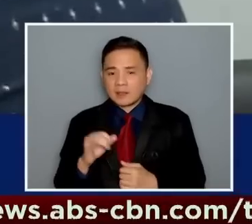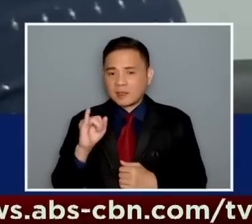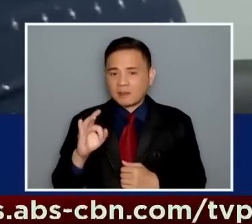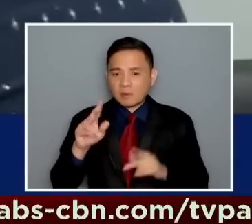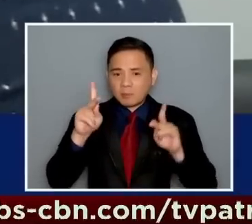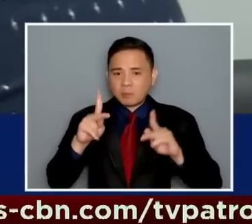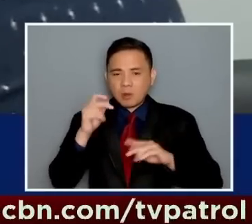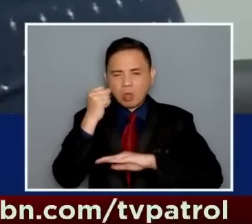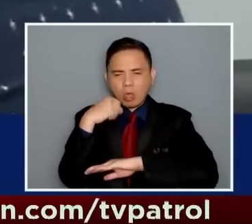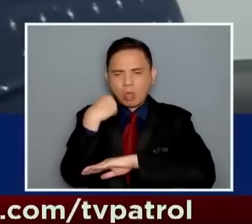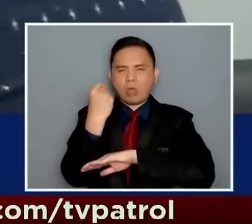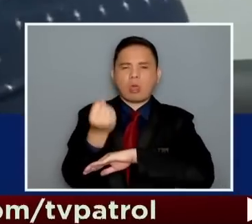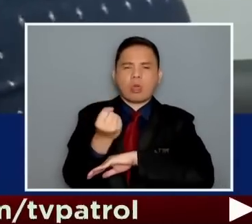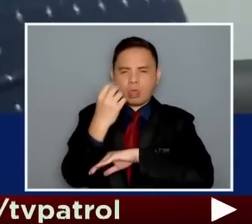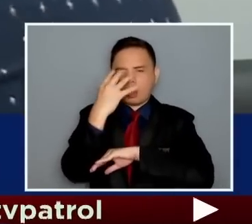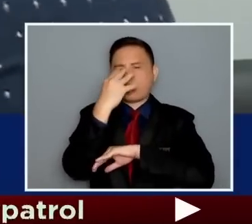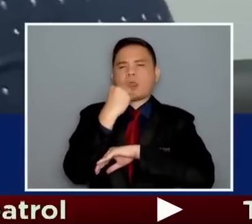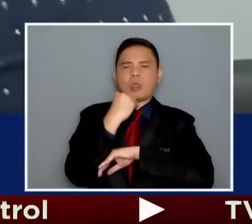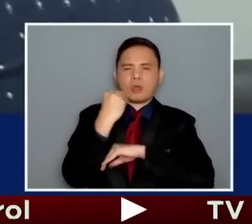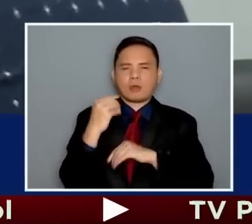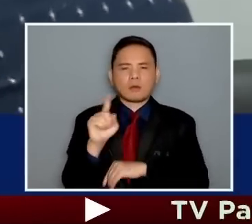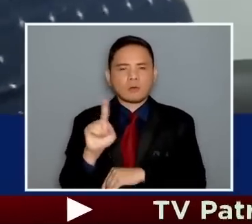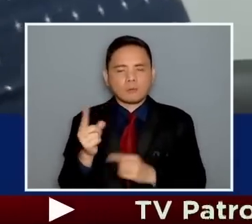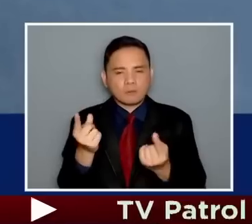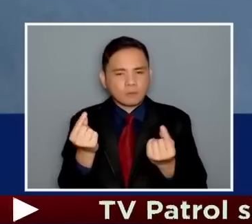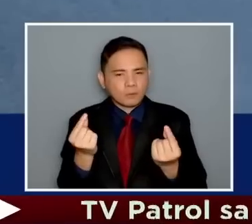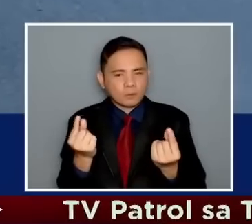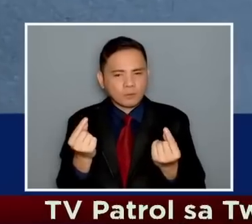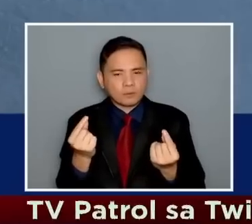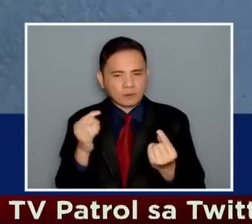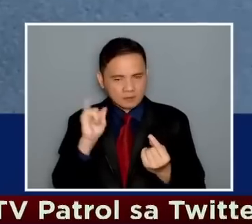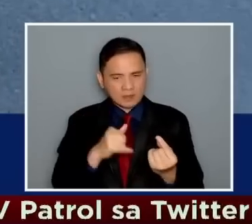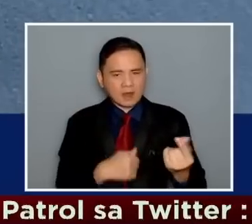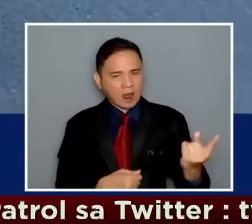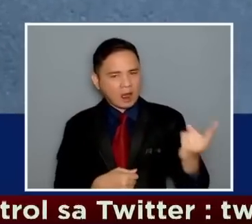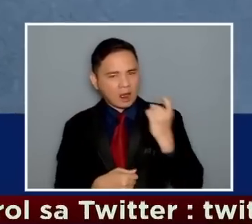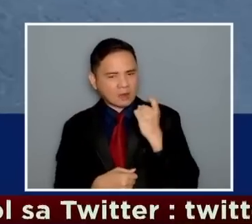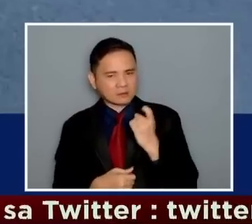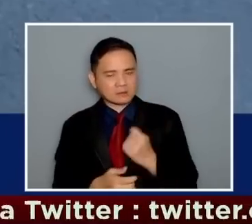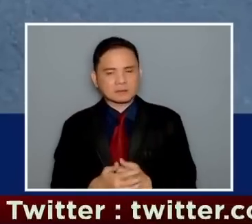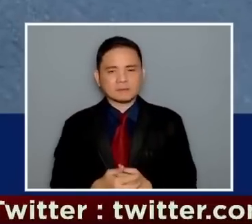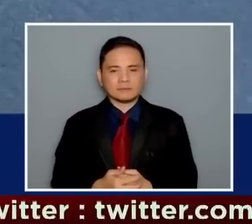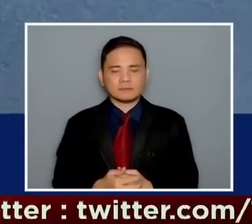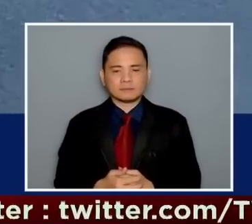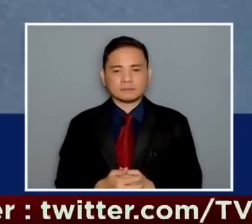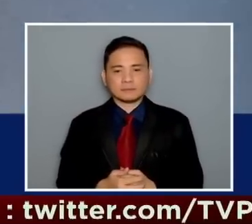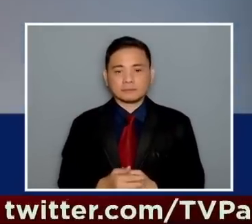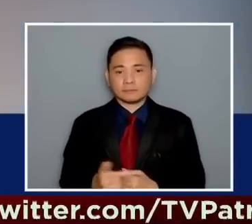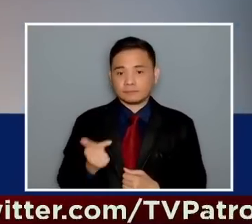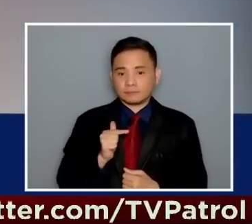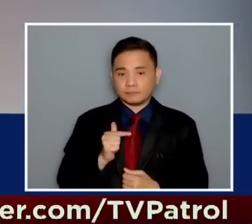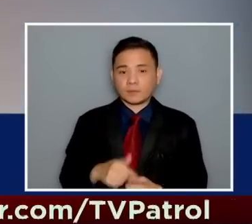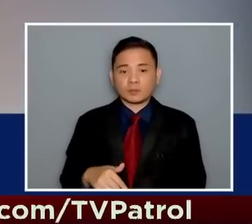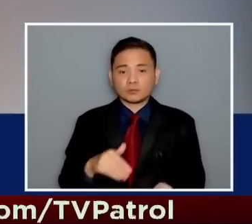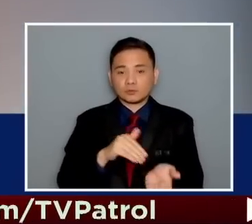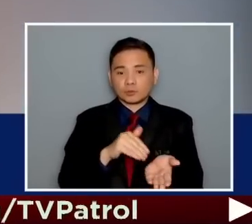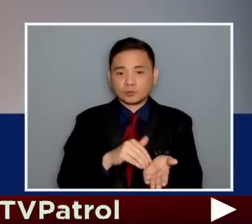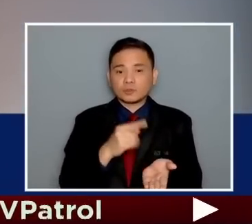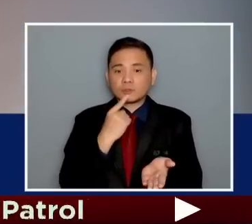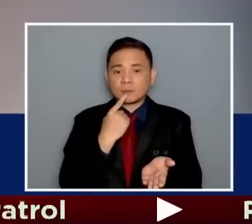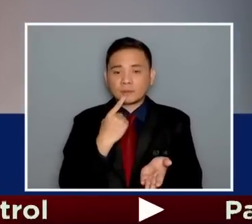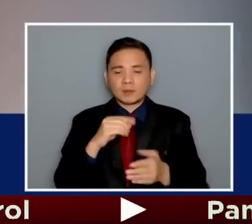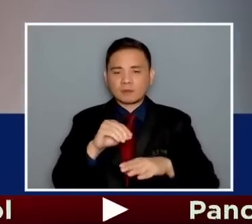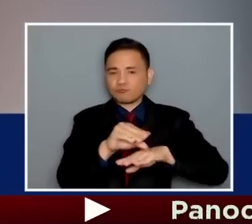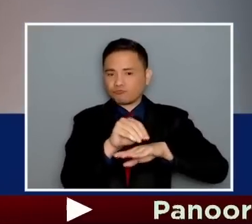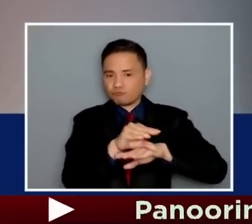anong magandang gawin? Kung ano ang dapat gawin? Sa tanong na ito, ayon sa doktor, pinayuhan niya na dapat dalhin sa ospital